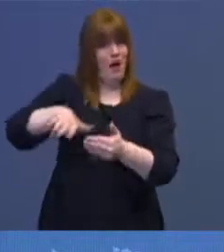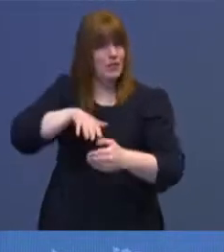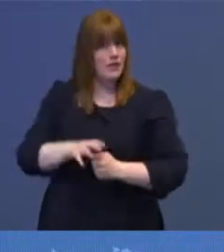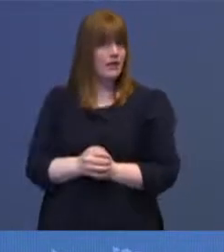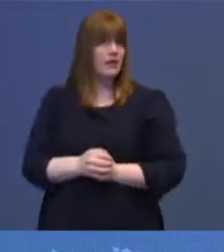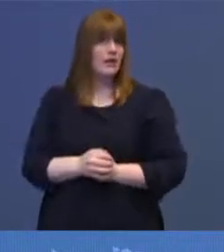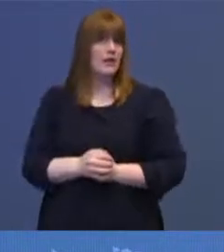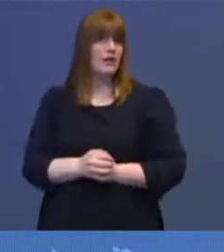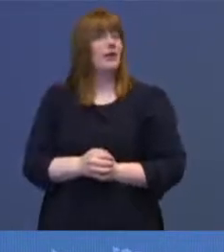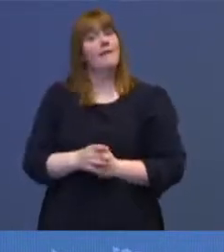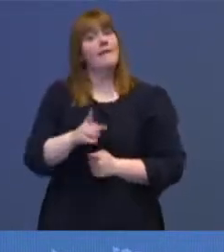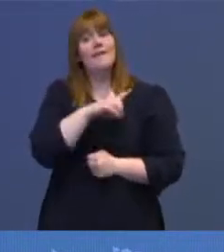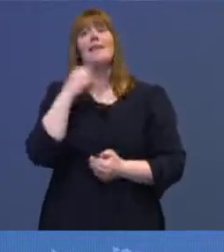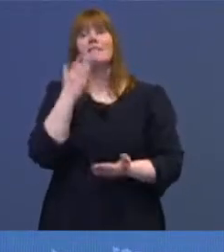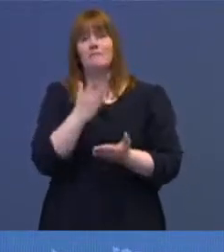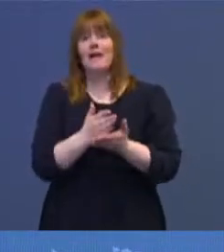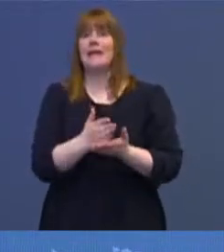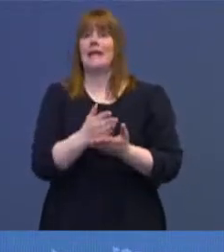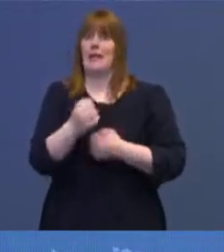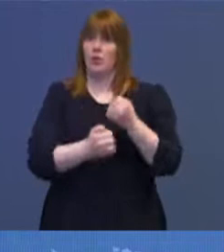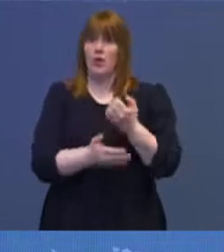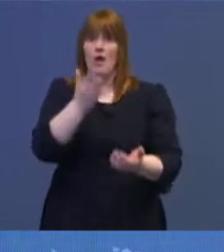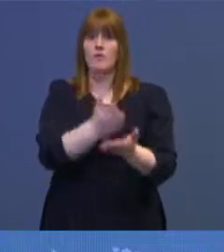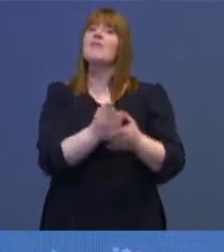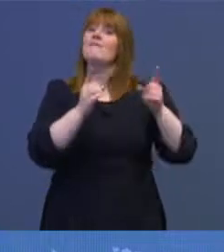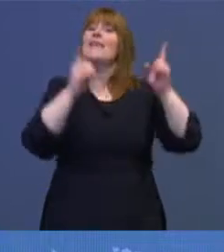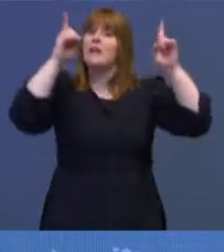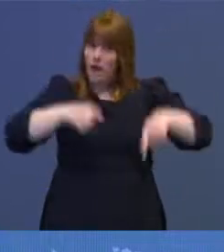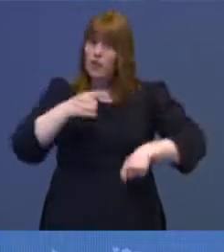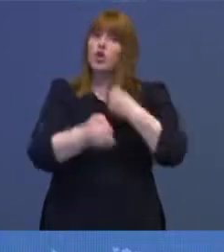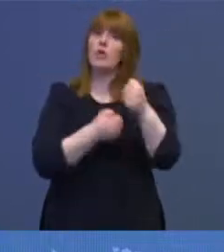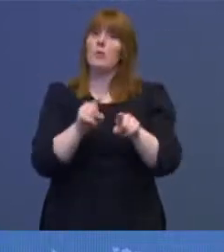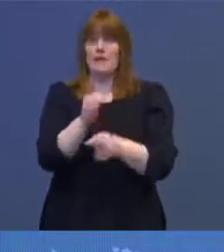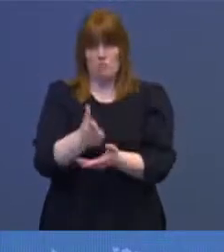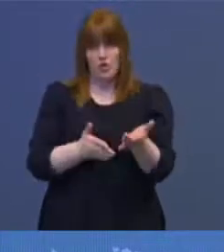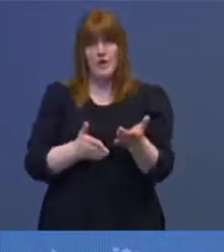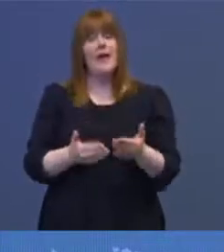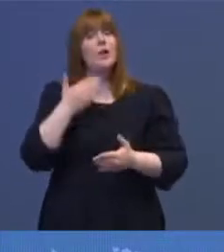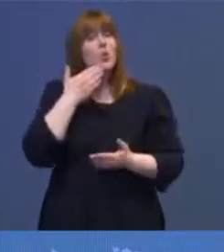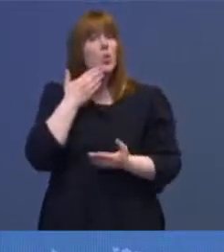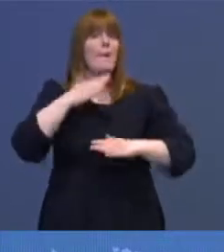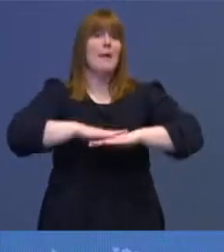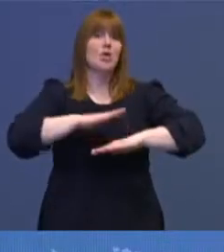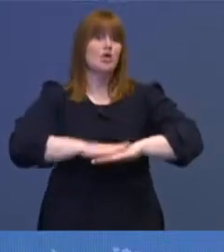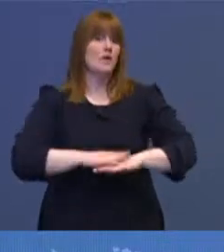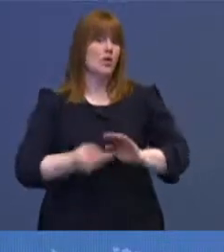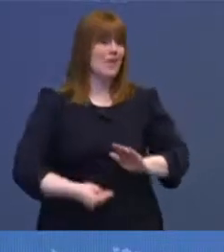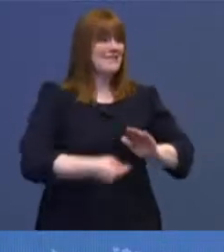har jo tatt en beslutning om at det noe vi nå kan gjøre. Vi mener det gode begrunnelser for å hjelpe et land som står